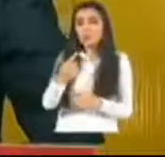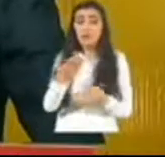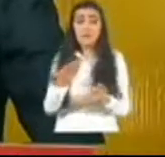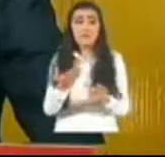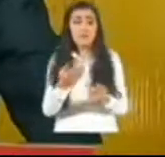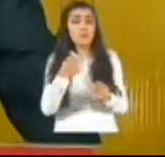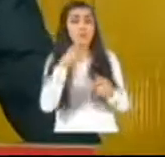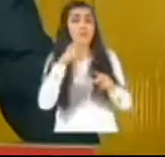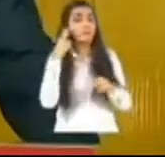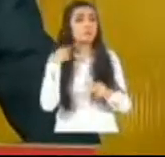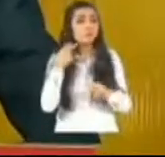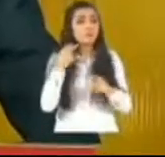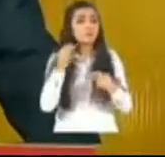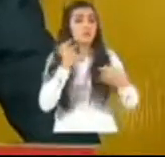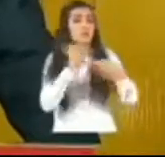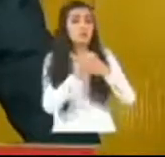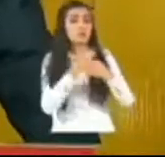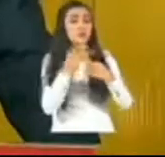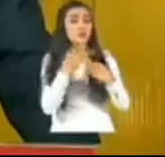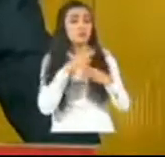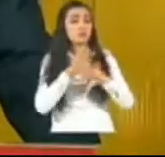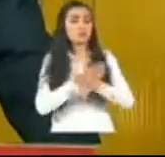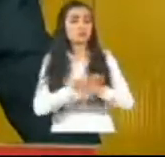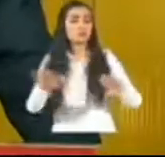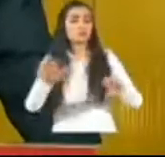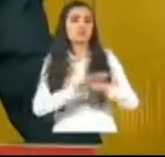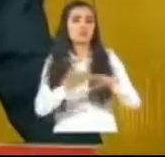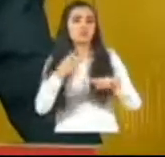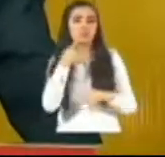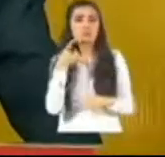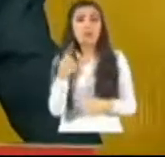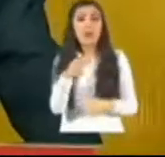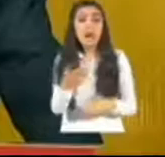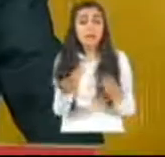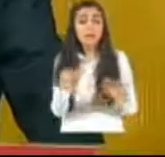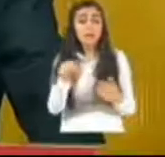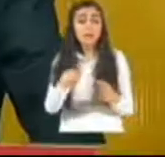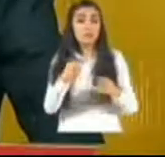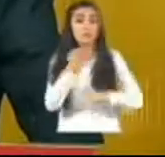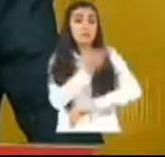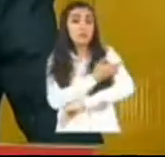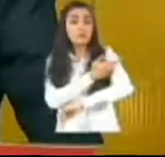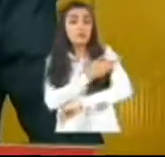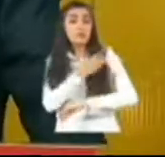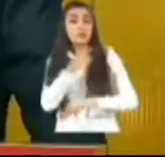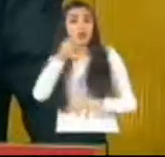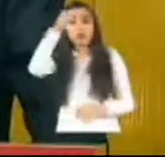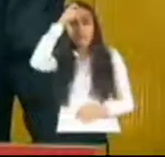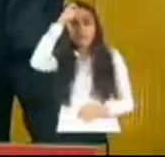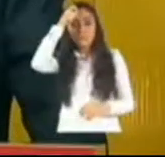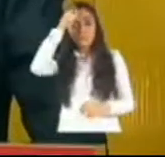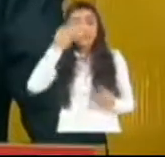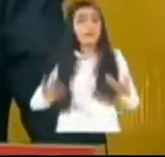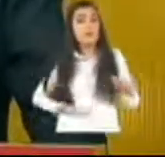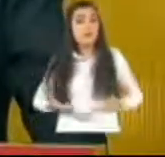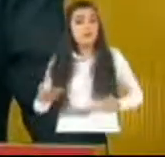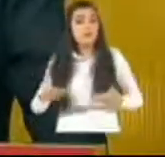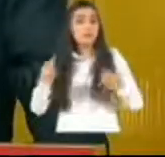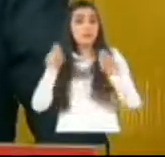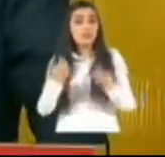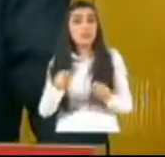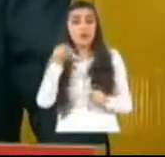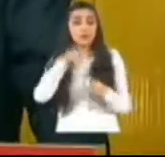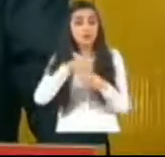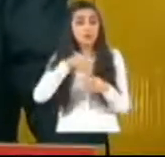Güya Rusya ile ilişkilerimiz düzelmektedir. Ancak bu ülkeler Türkiye'nin mahvına hizmet etmekte,